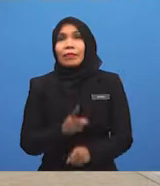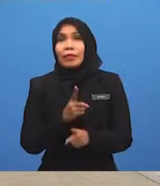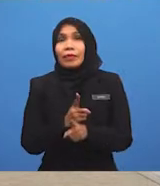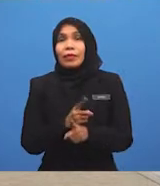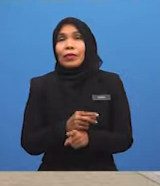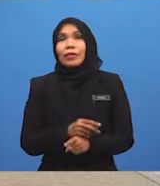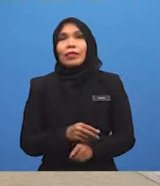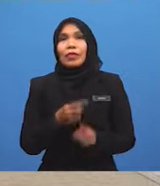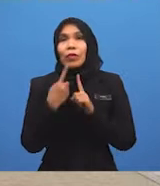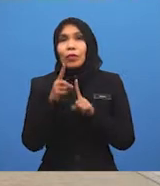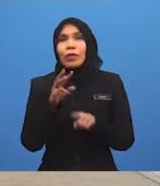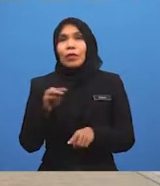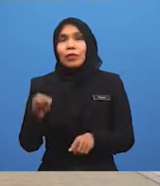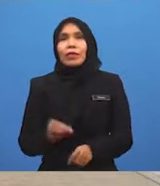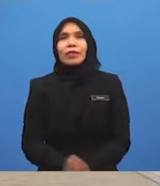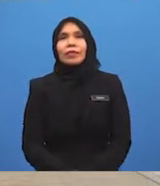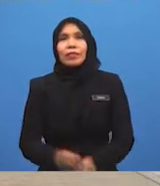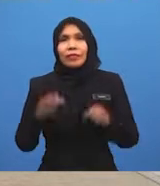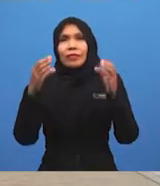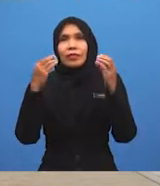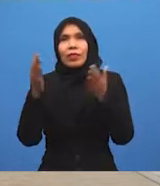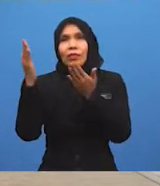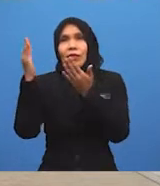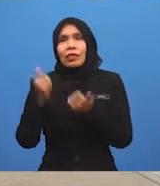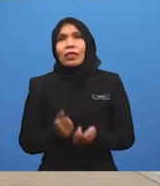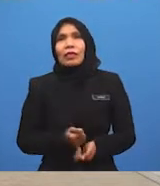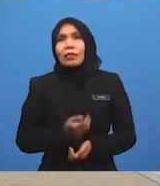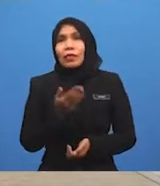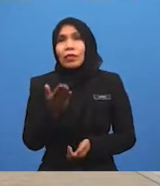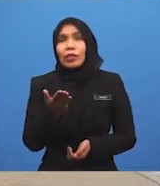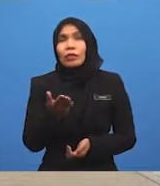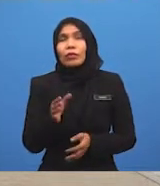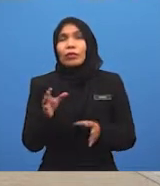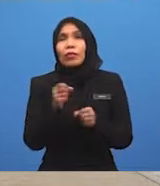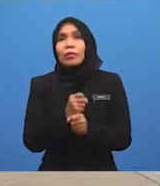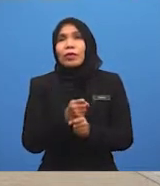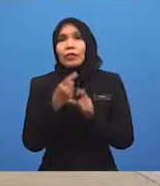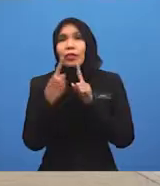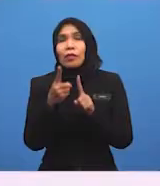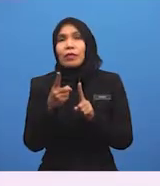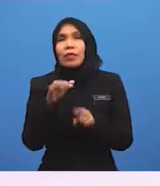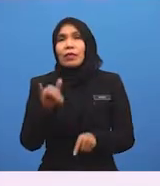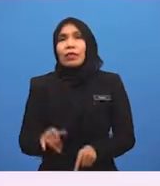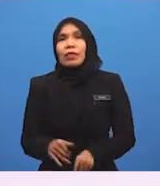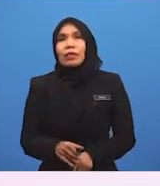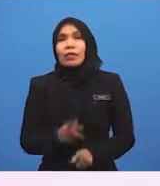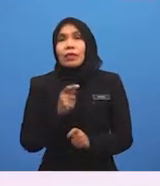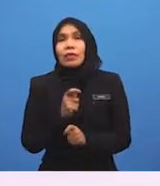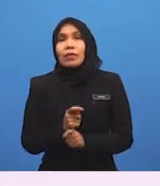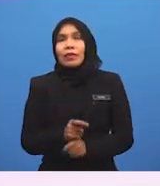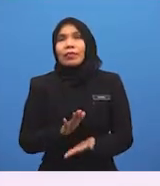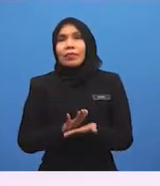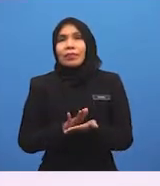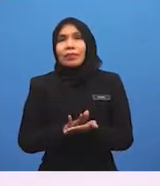jawapan murid-murid? Cikgu berharap kamu mendapat semua jawapan dengan tepat. Tepuk